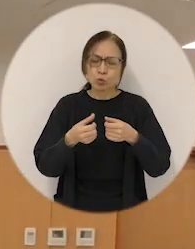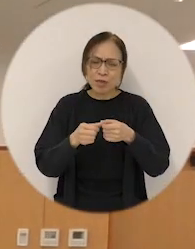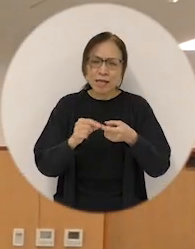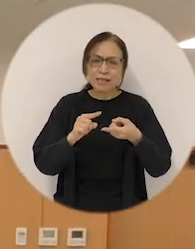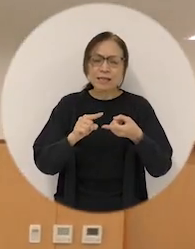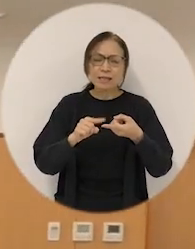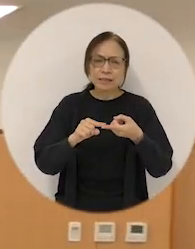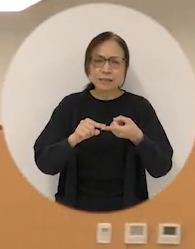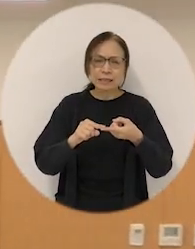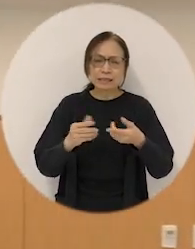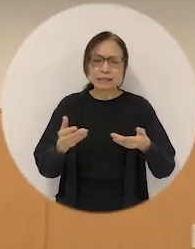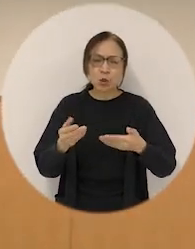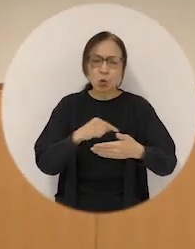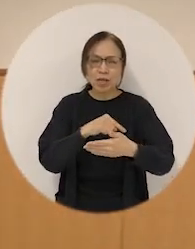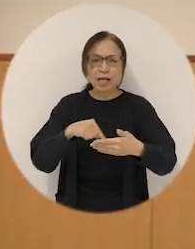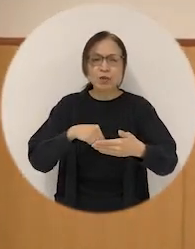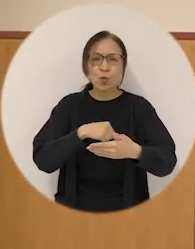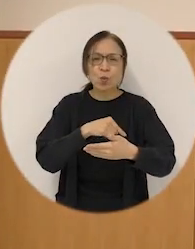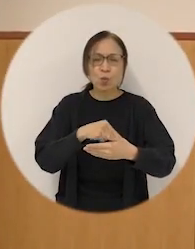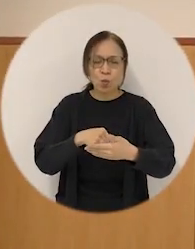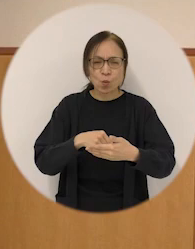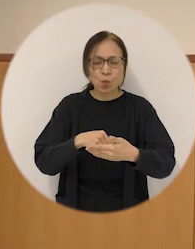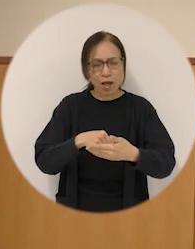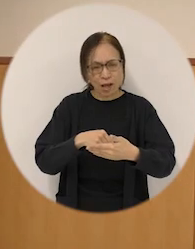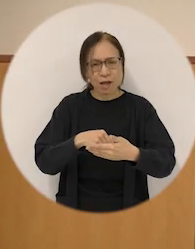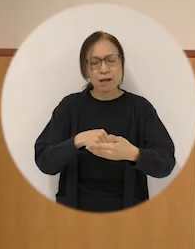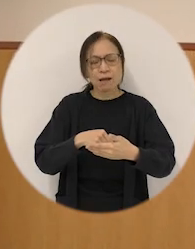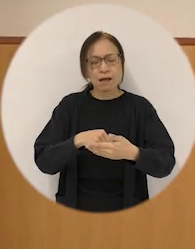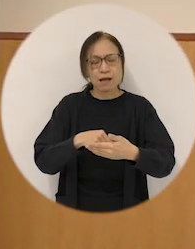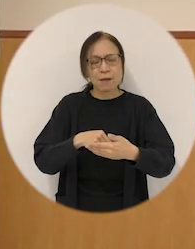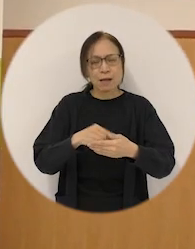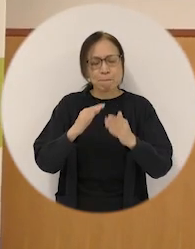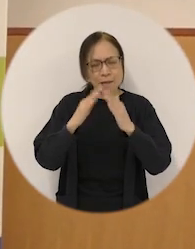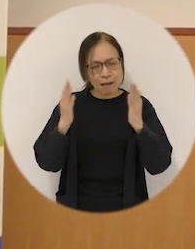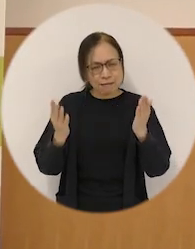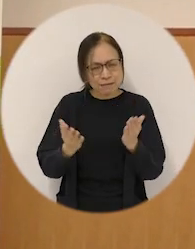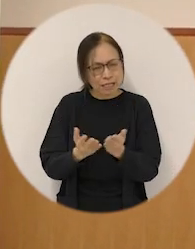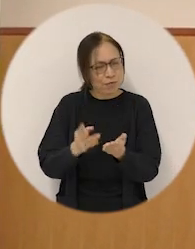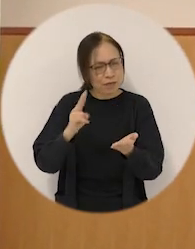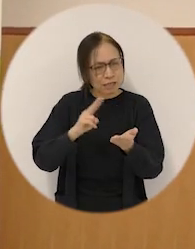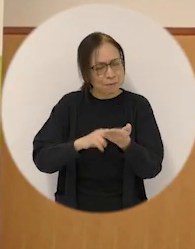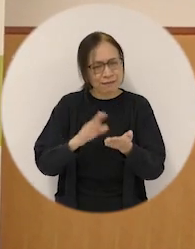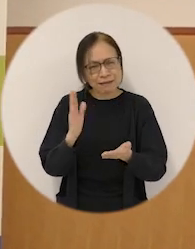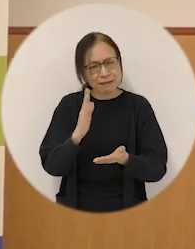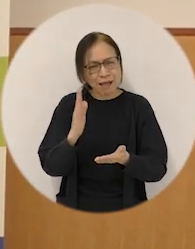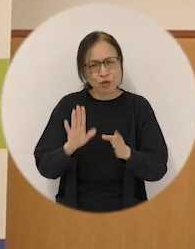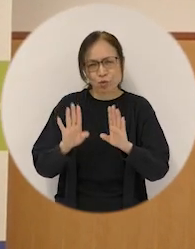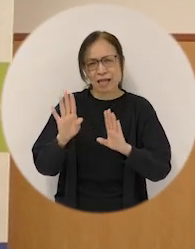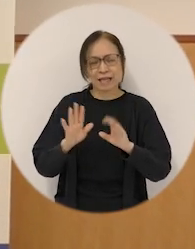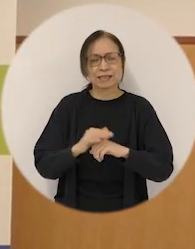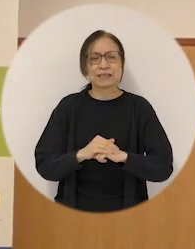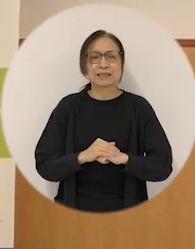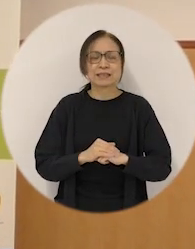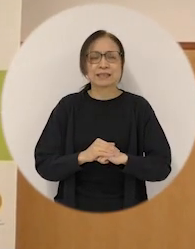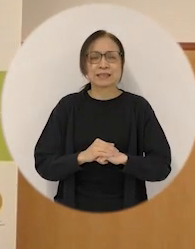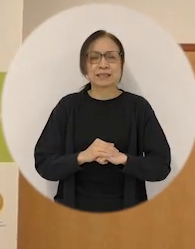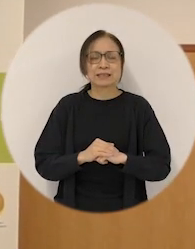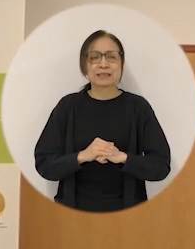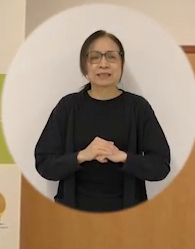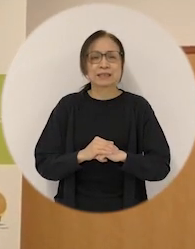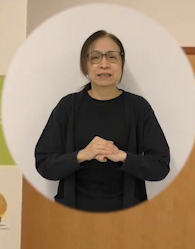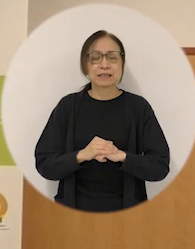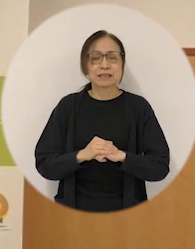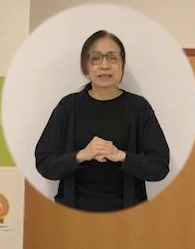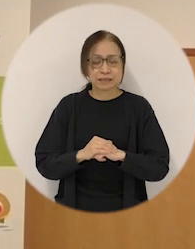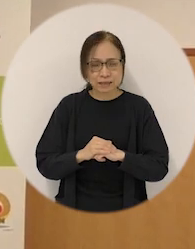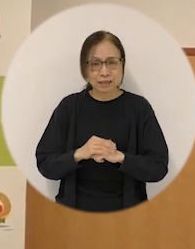をまだこの完全に固まっている状態ではありませんけれども、すでにつぶらやプロダクションと